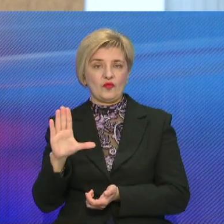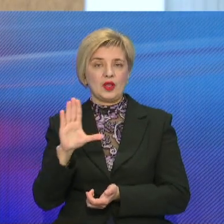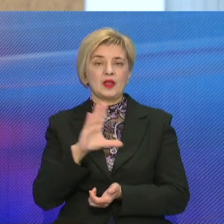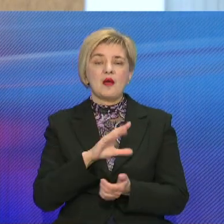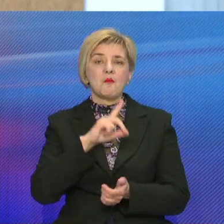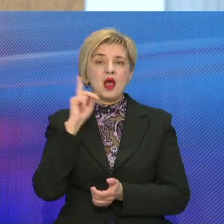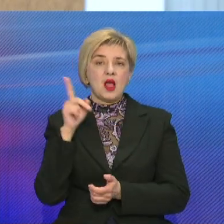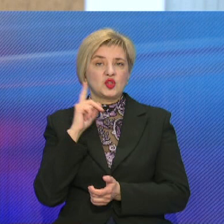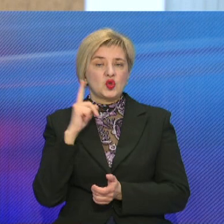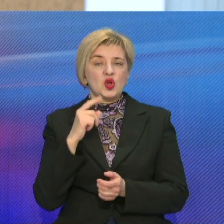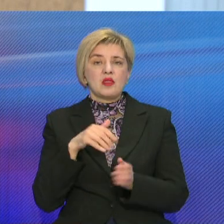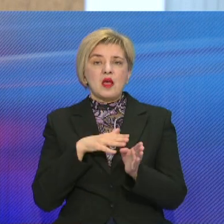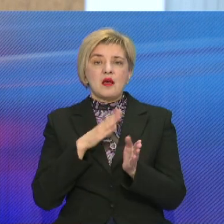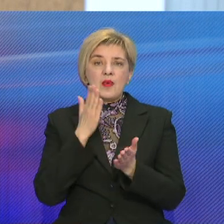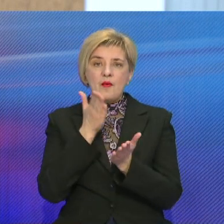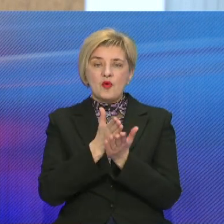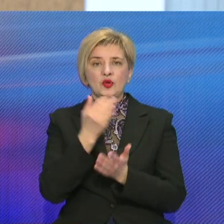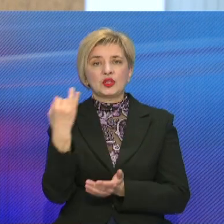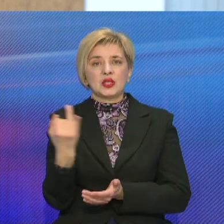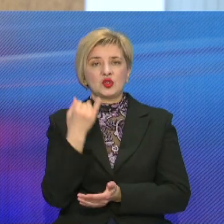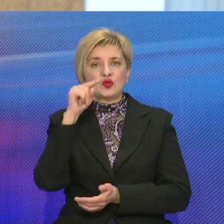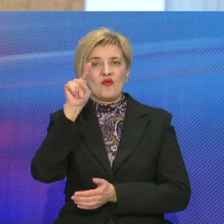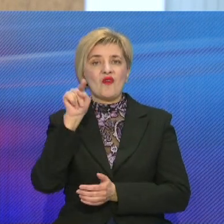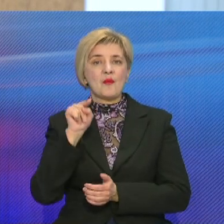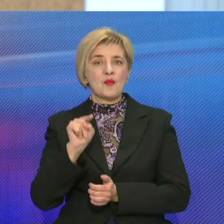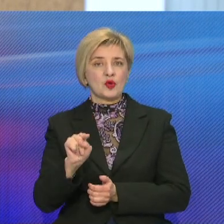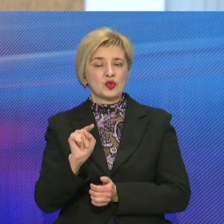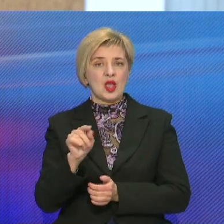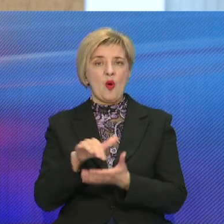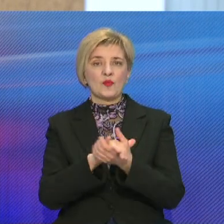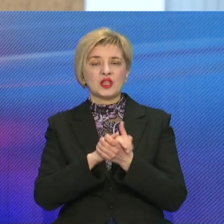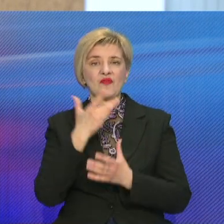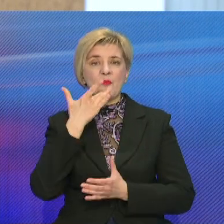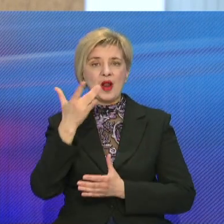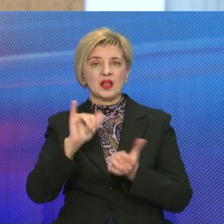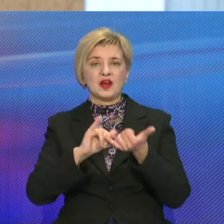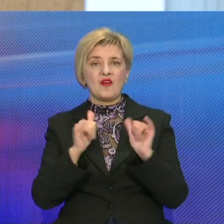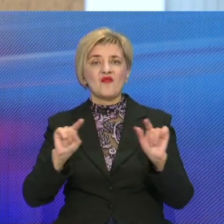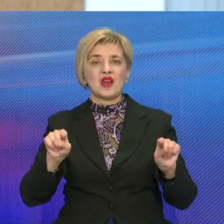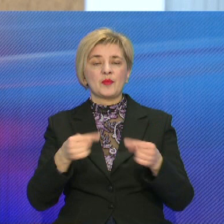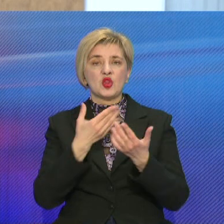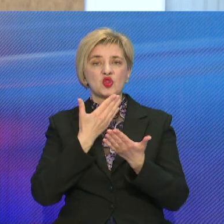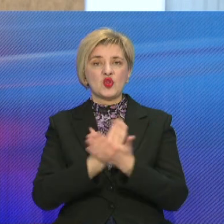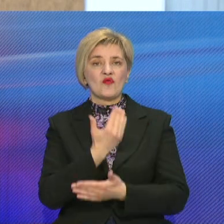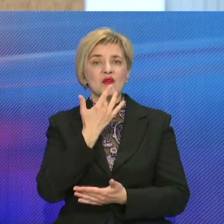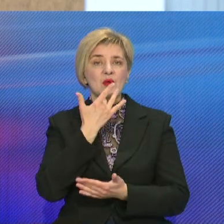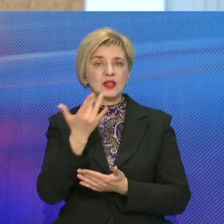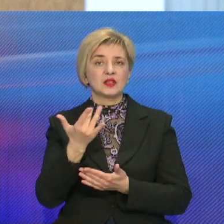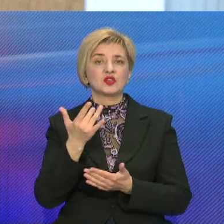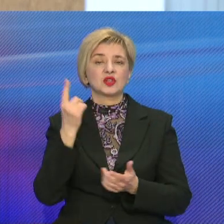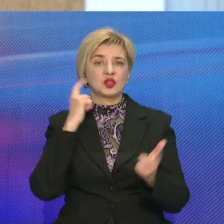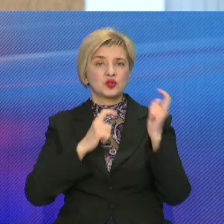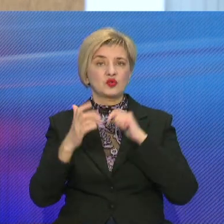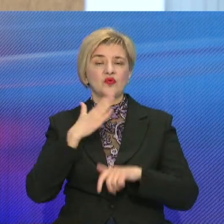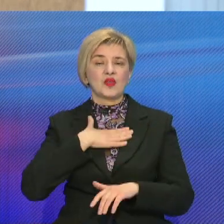Молодежь напрямую интересует вопросы общественно-политического развития, формирования новых политических институтов нашей страны. И,